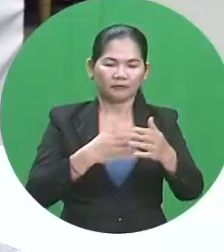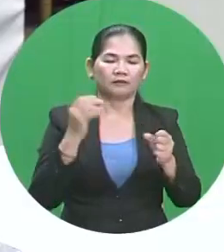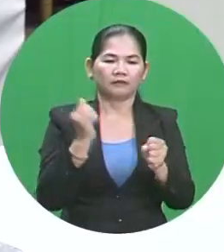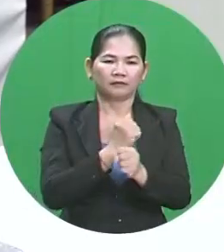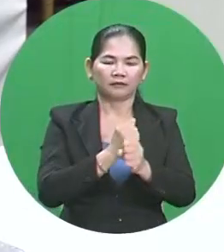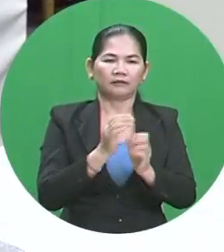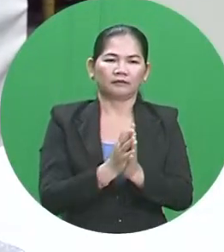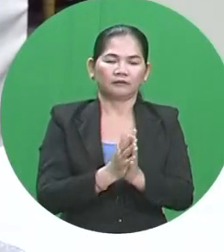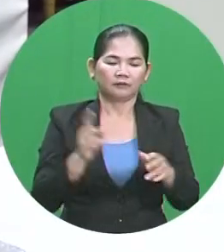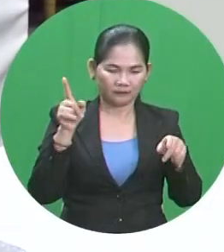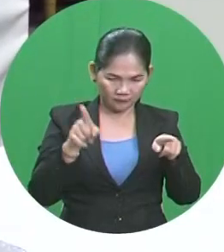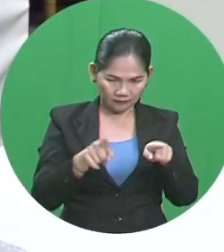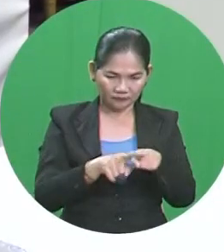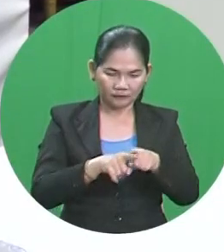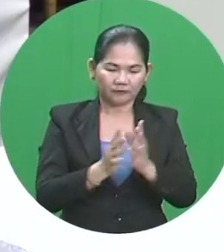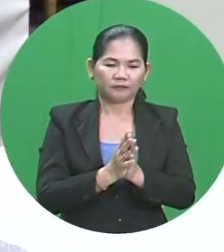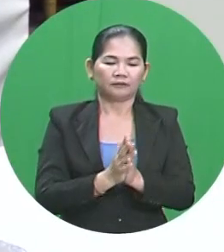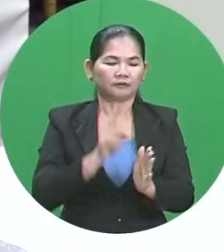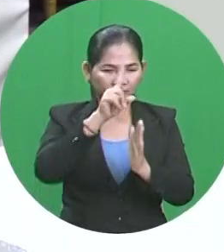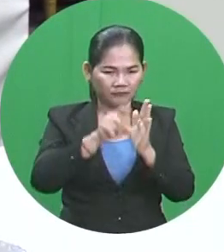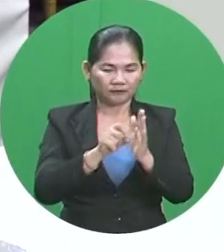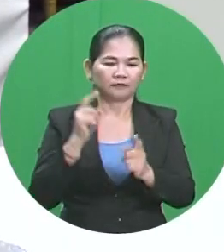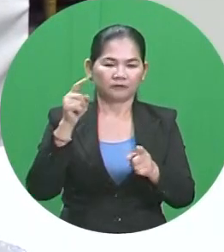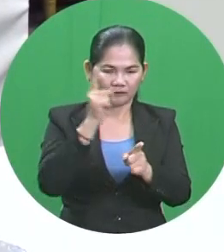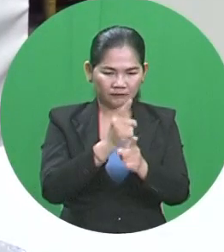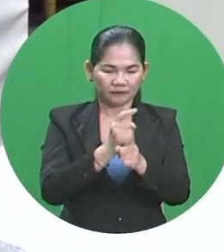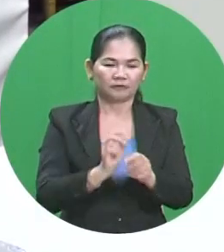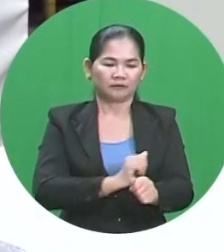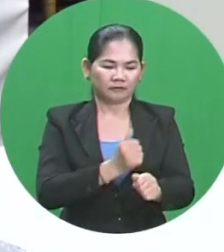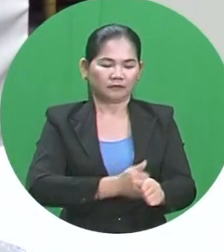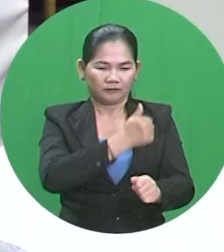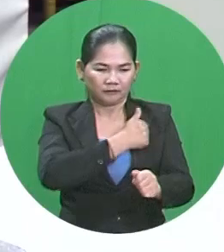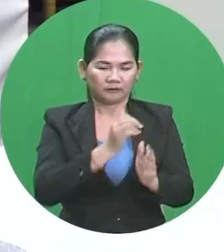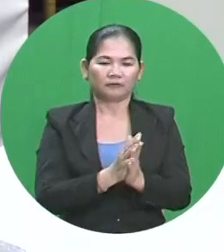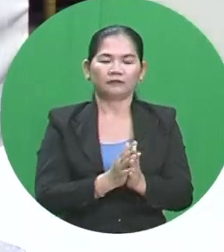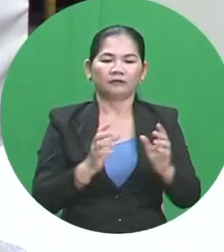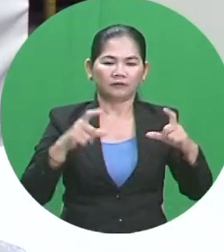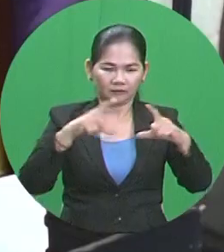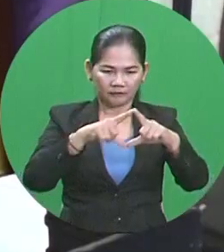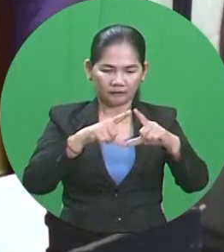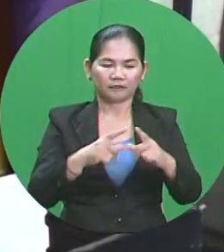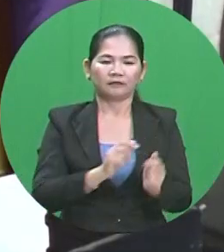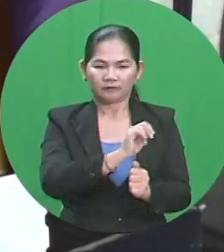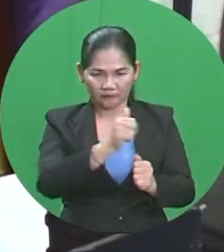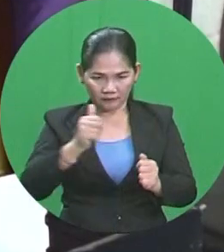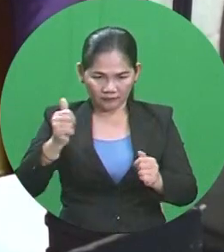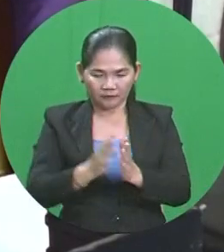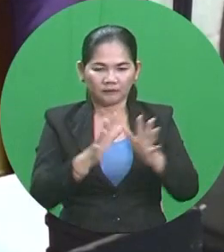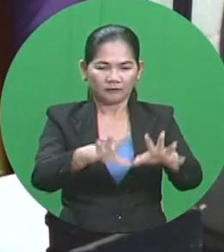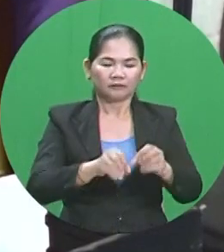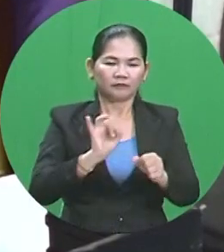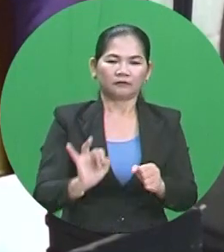ការងារព្រមទាំងមានកំណត់ការទទួលខុសត្រូវរបស់ក្រសួងស្ថាប័ននៅតាមមុំឬវិស័យនីមួយៗឲ្យទទួ